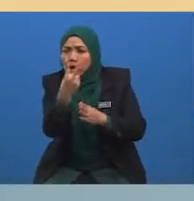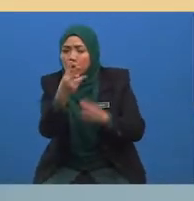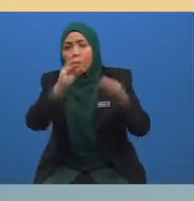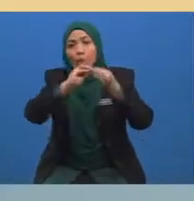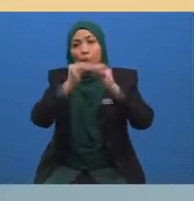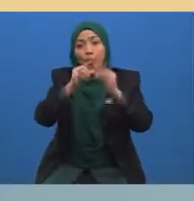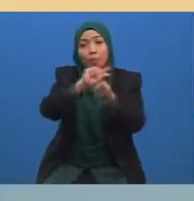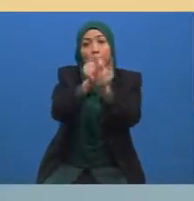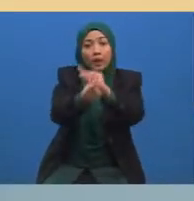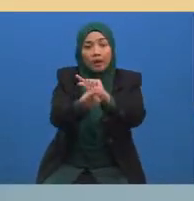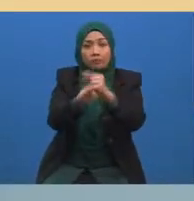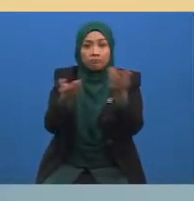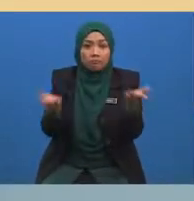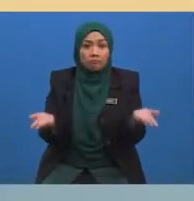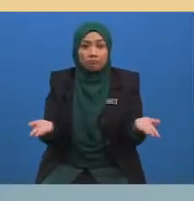gubahan?